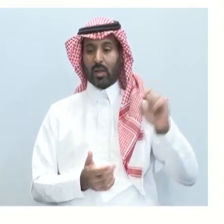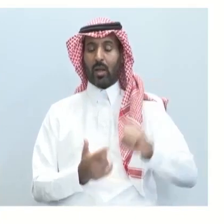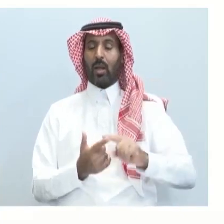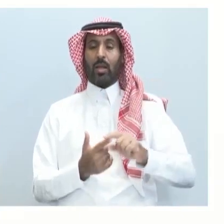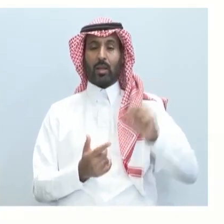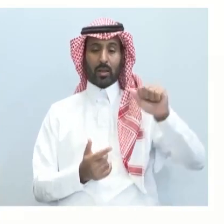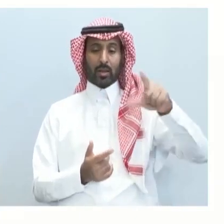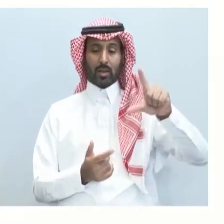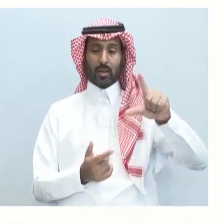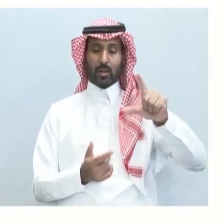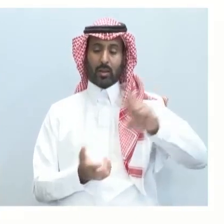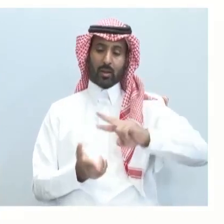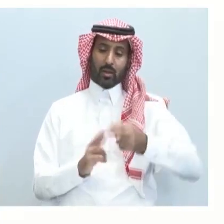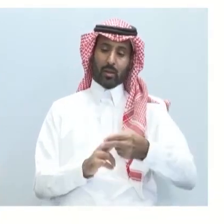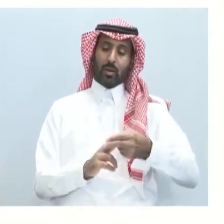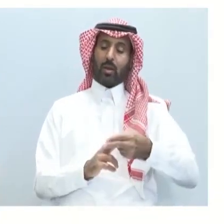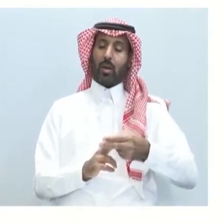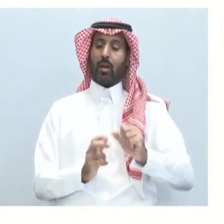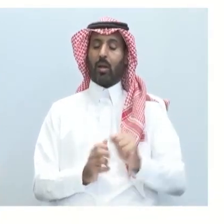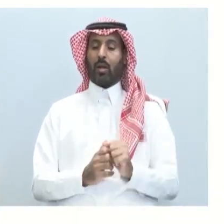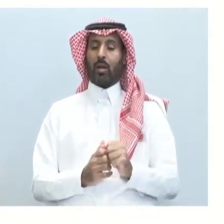والكبريتيك رمزه h2